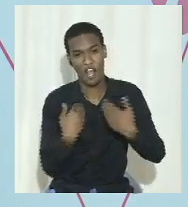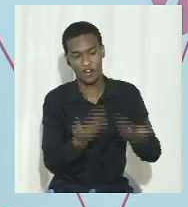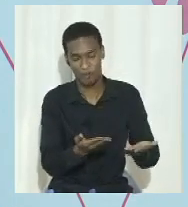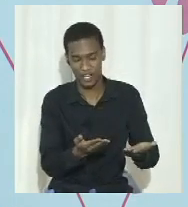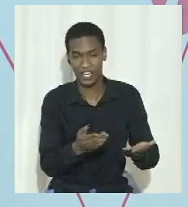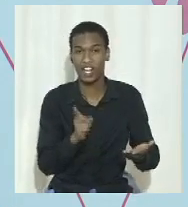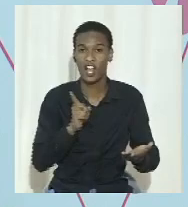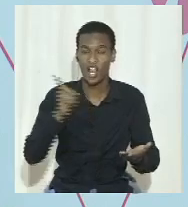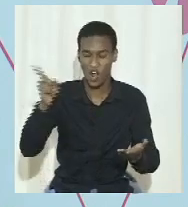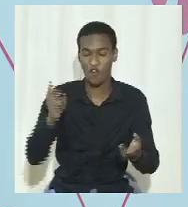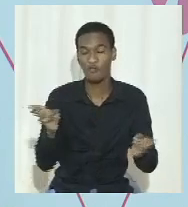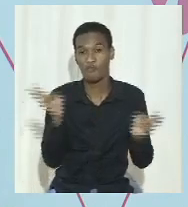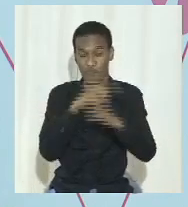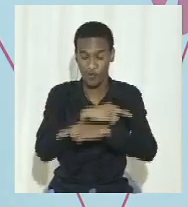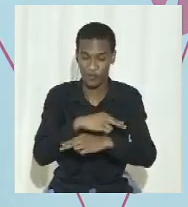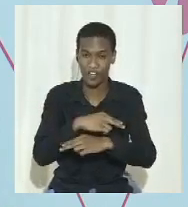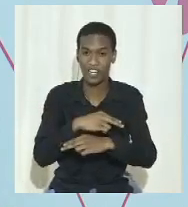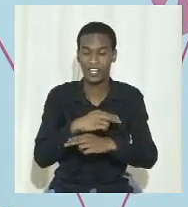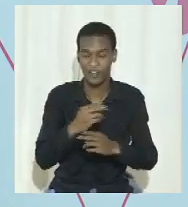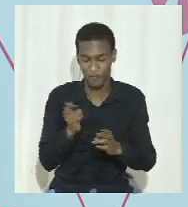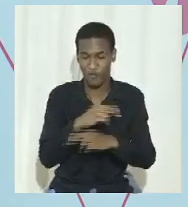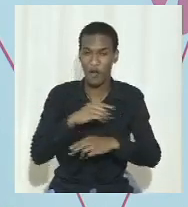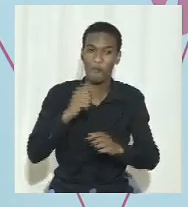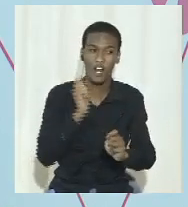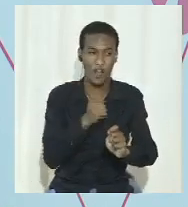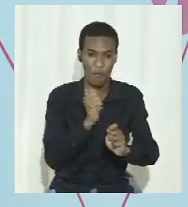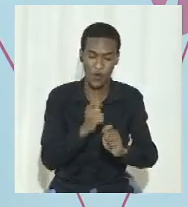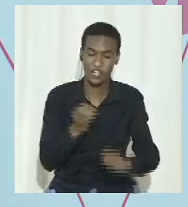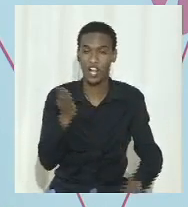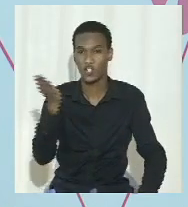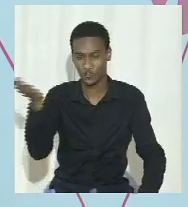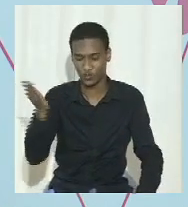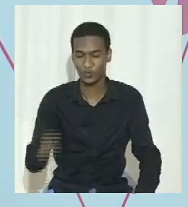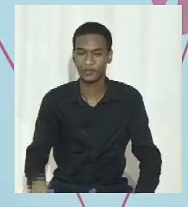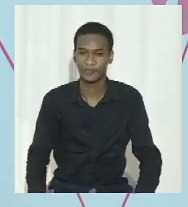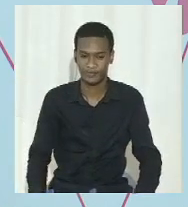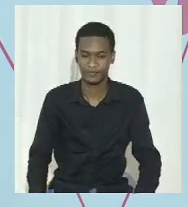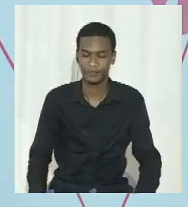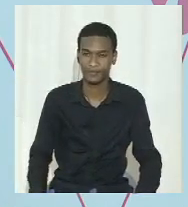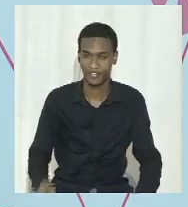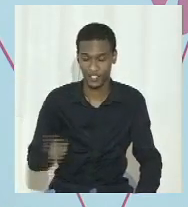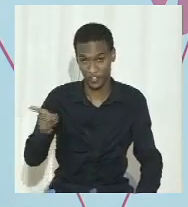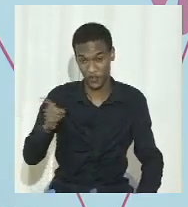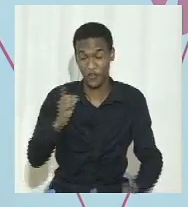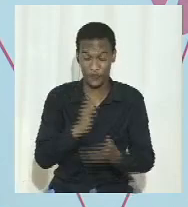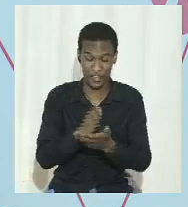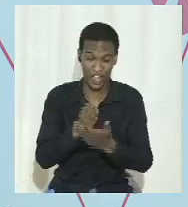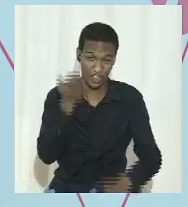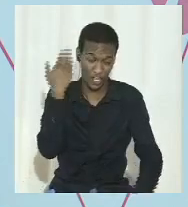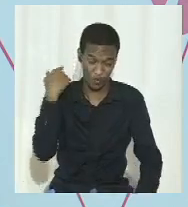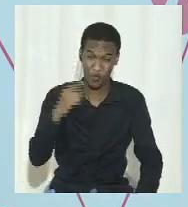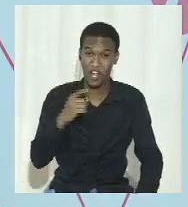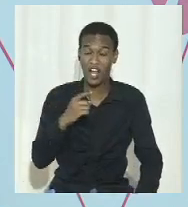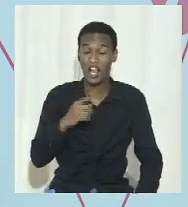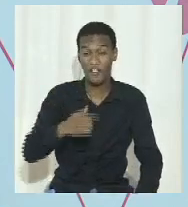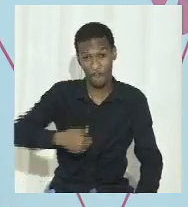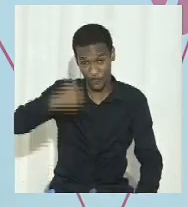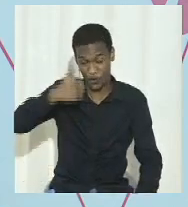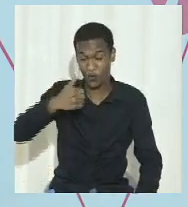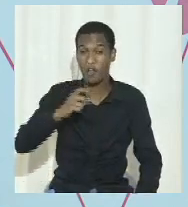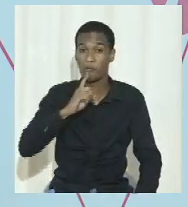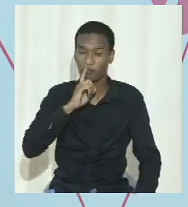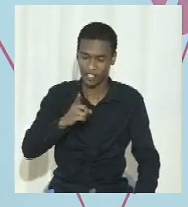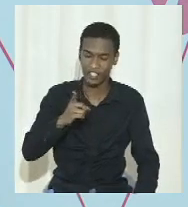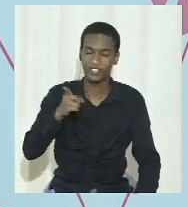ny faritra no nanaovana azy ity izay fampanantenana nataon'ny filoha vantany vao vita dia